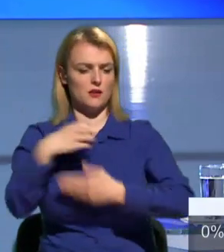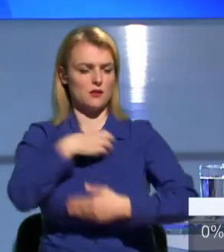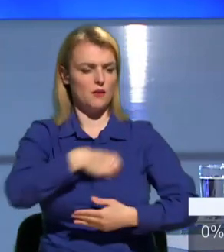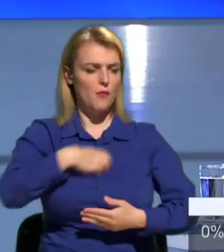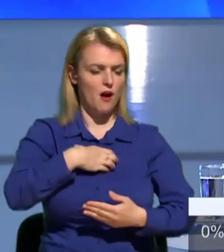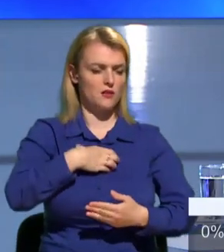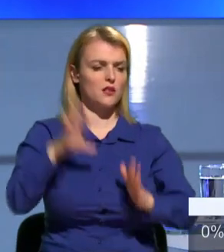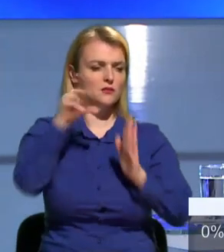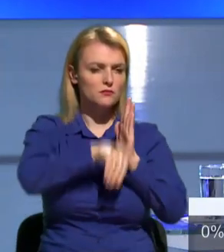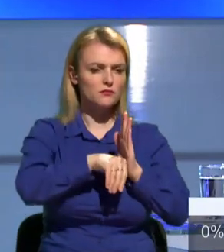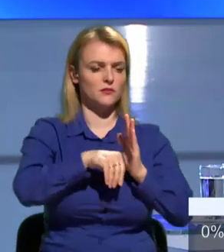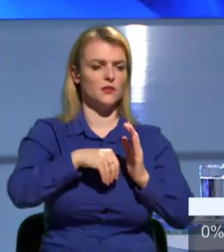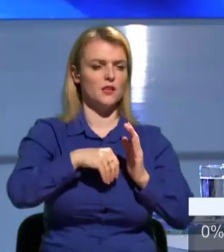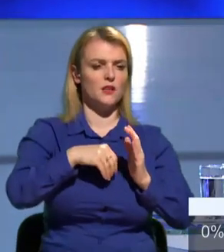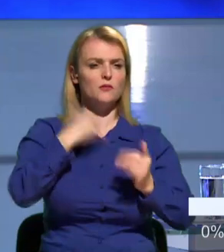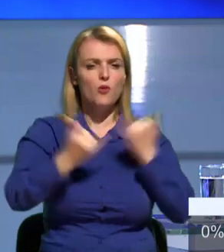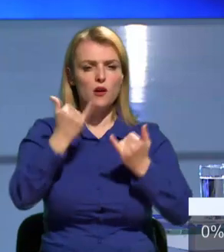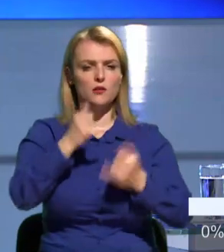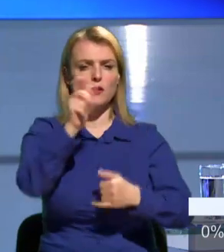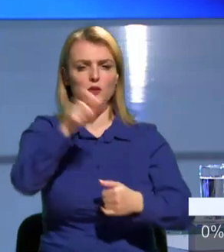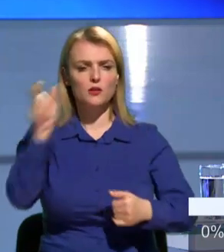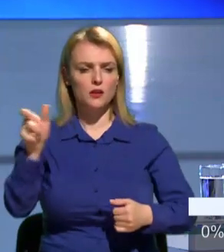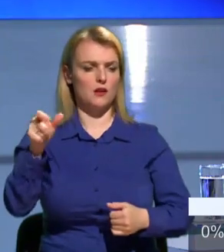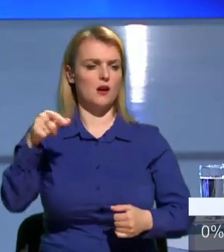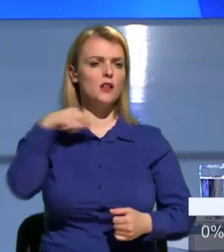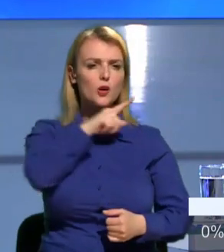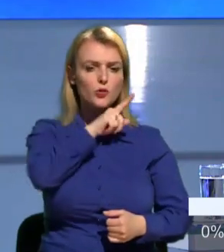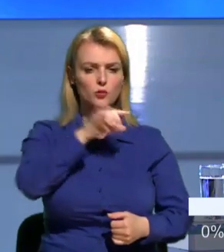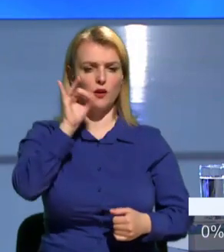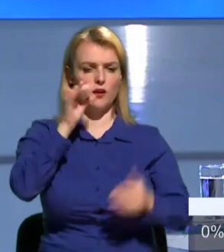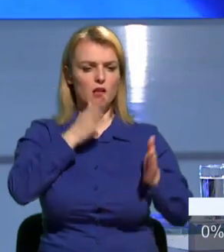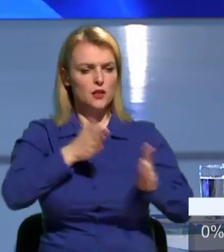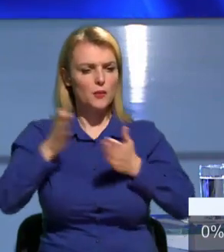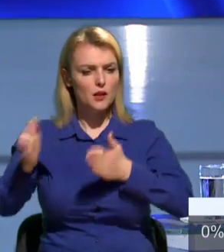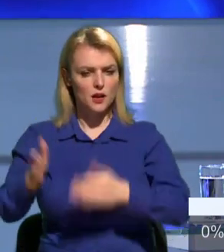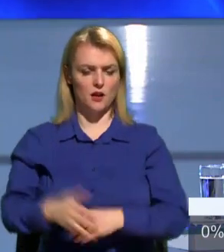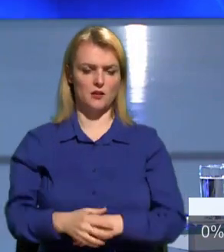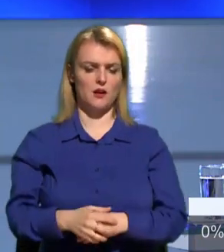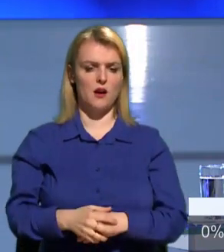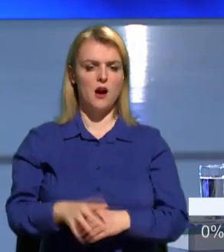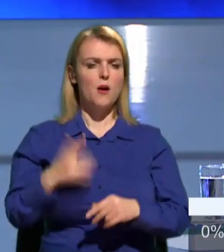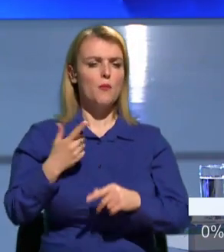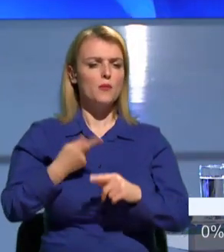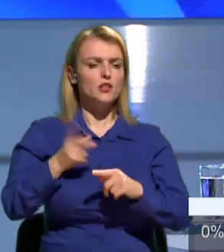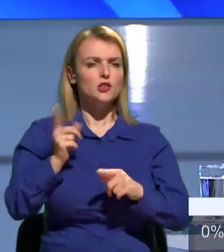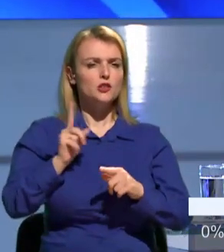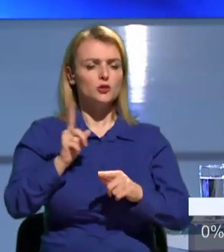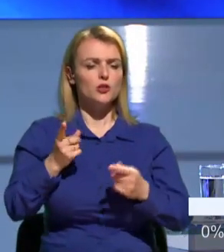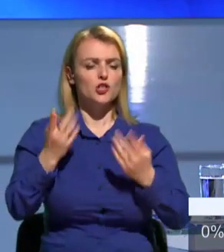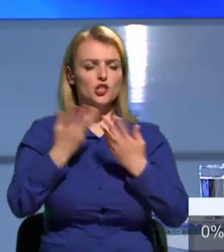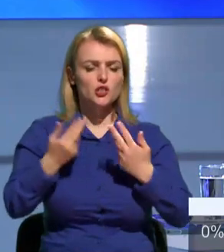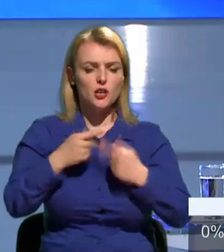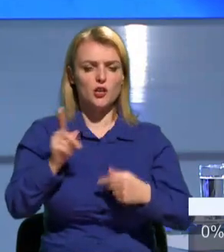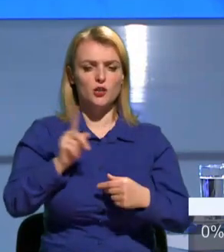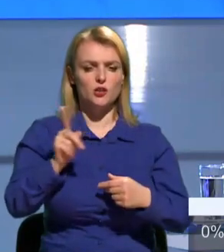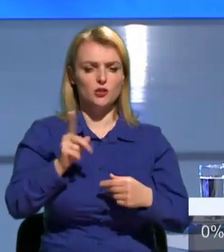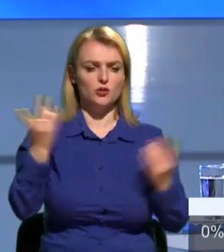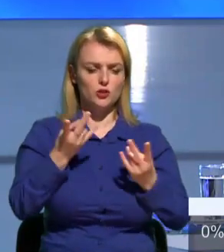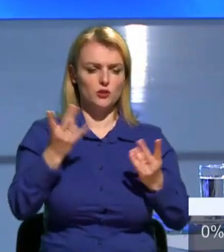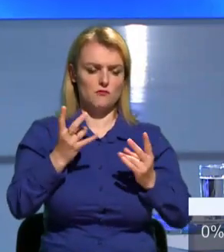față de oameni, și la economie, și la statalitate, un lucru important, pentru că eu consider că noi trebuie să apărăm și să întărim